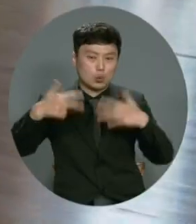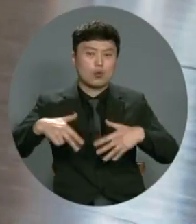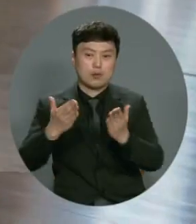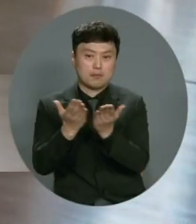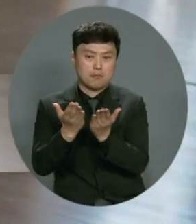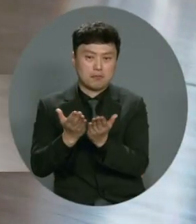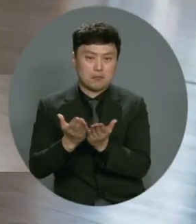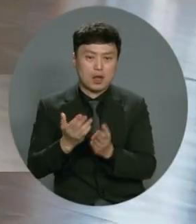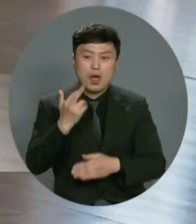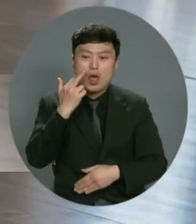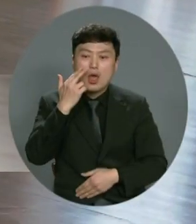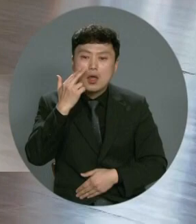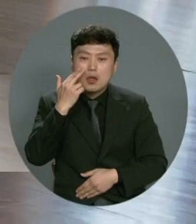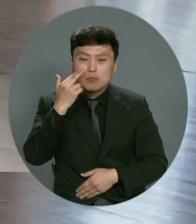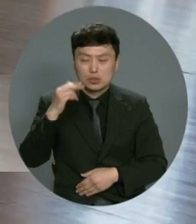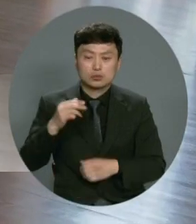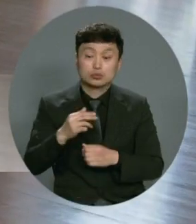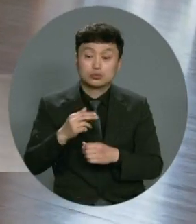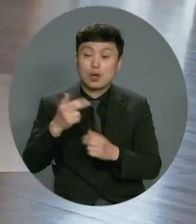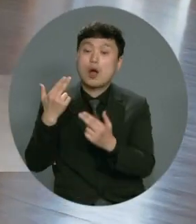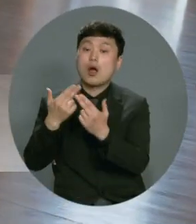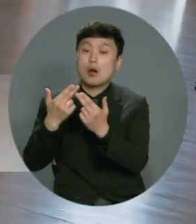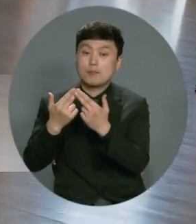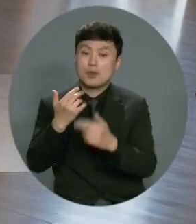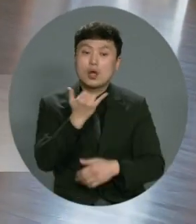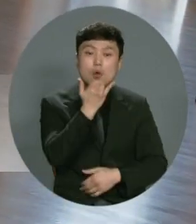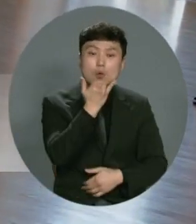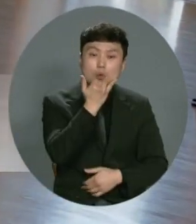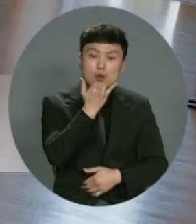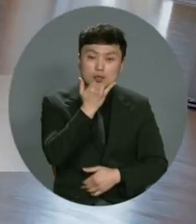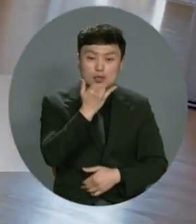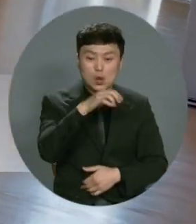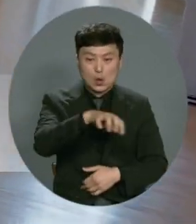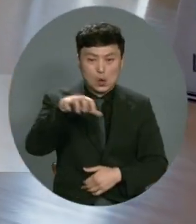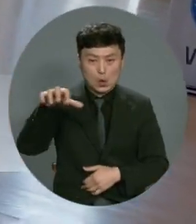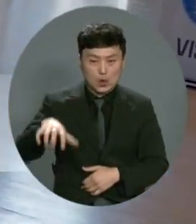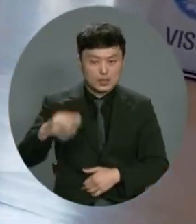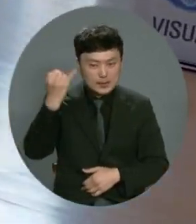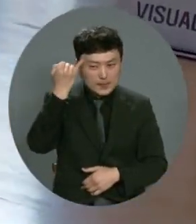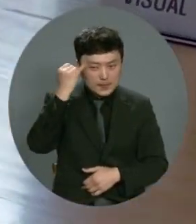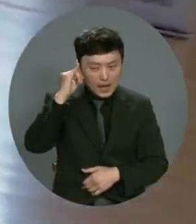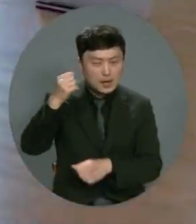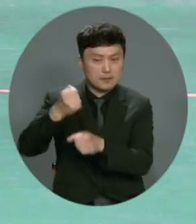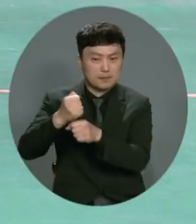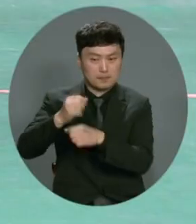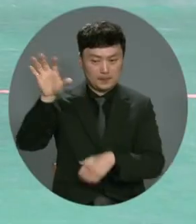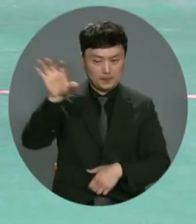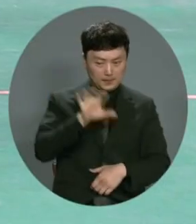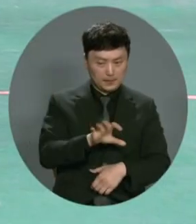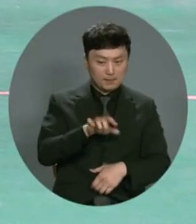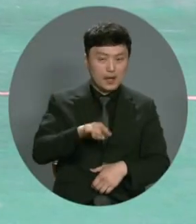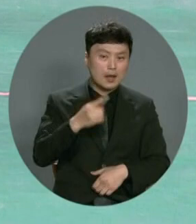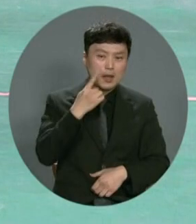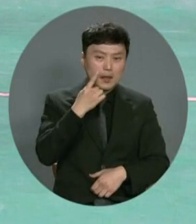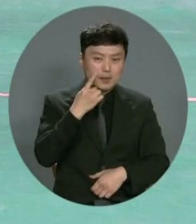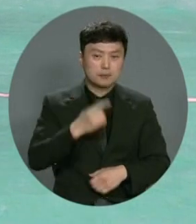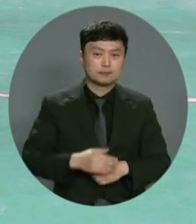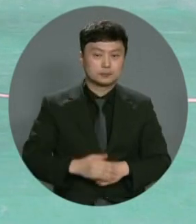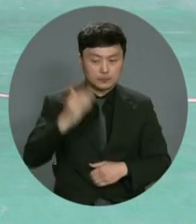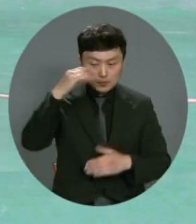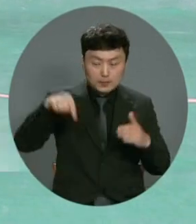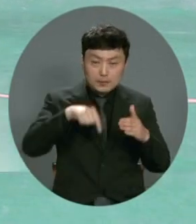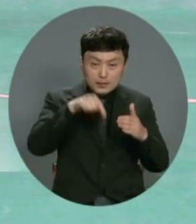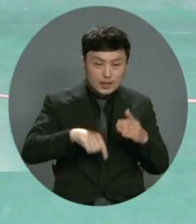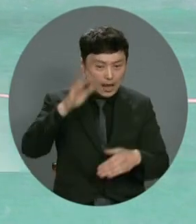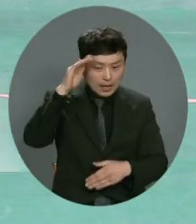미국의 동물 학대 방지협회 등 미국과 독일의 전문기관이 개발한 방법들입니다 반면 국내에는